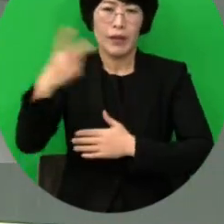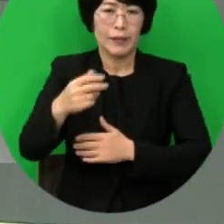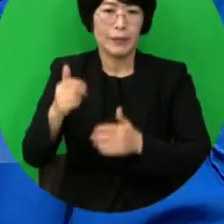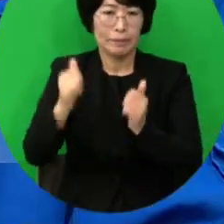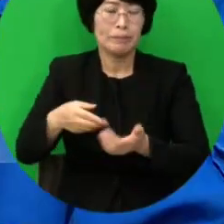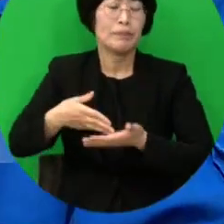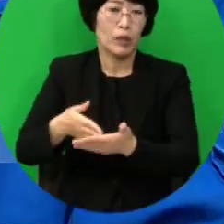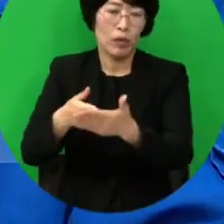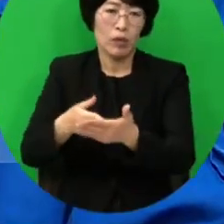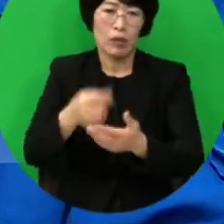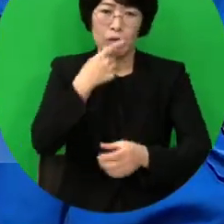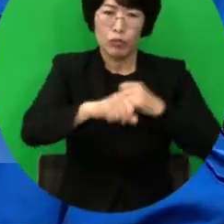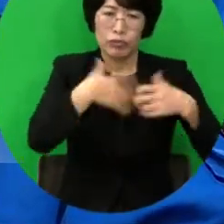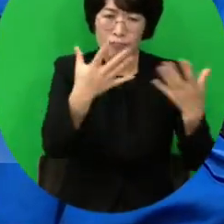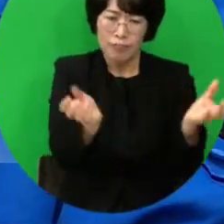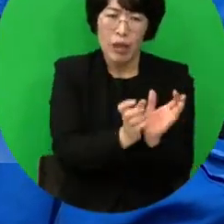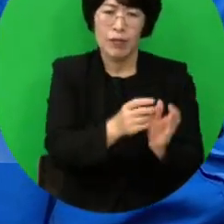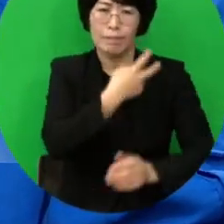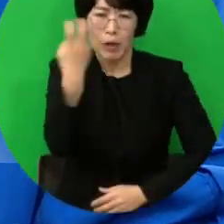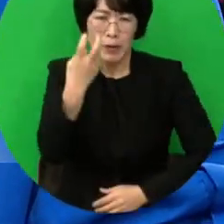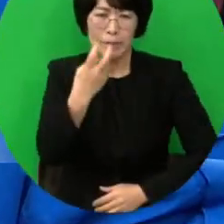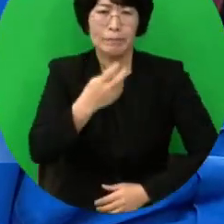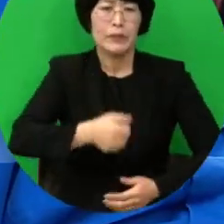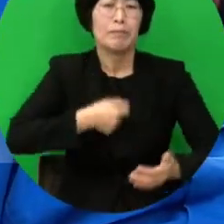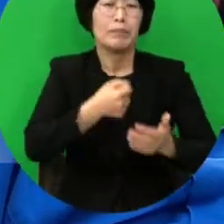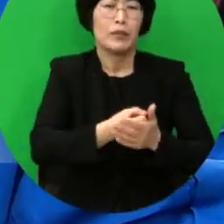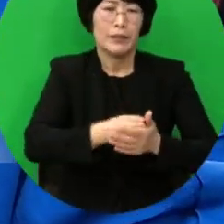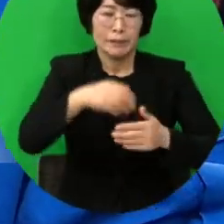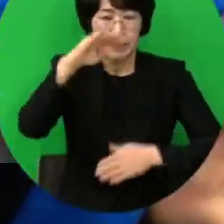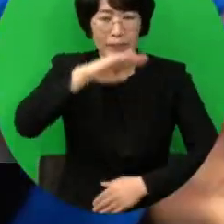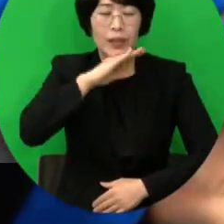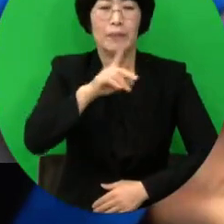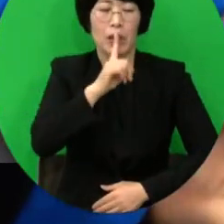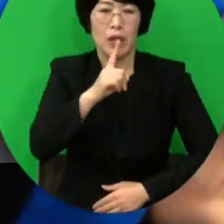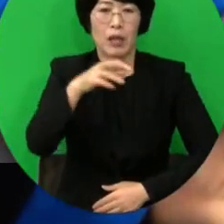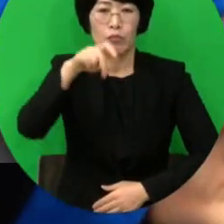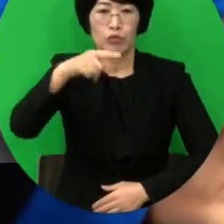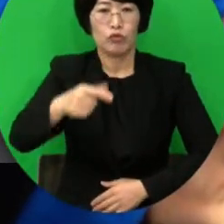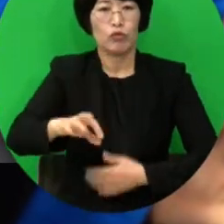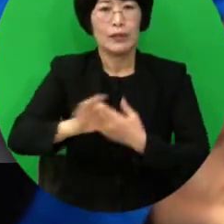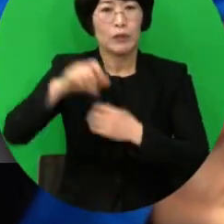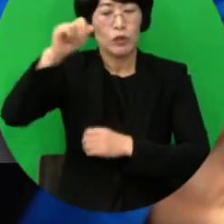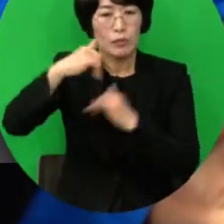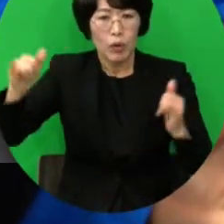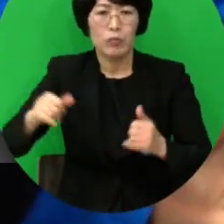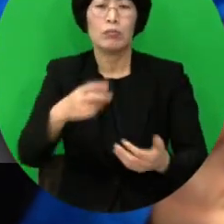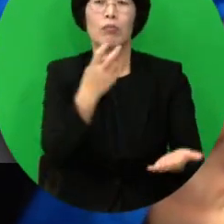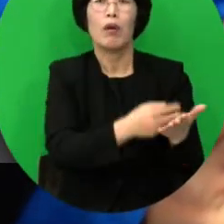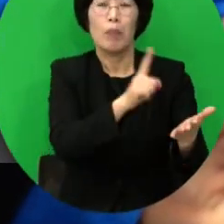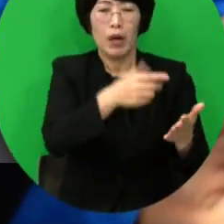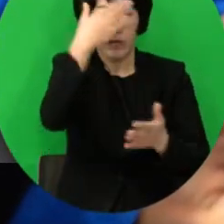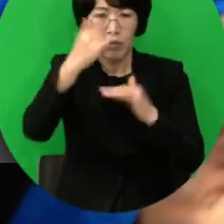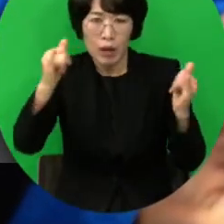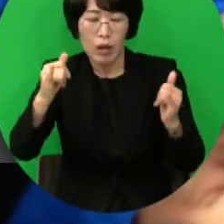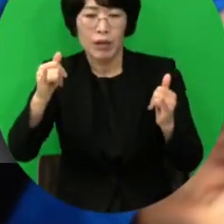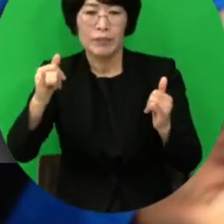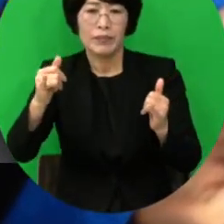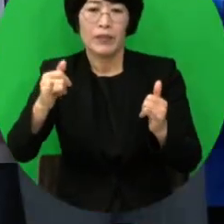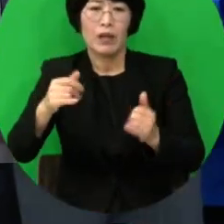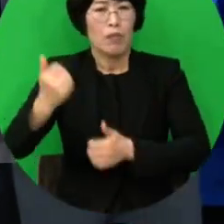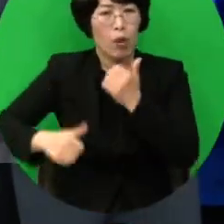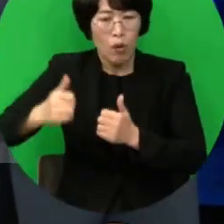신청했다며 민주당의 현명한 결정을 기다린다고 밝혔습니다. 문 후보는 민주당 특별당규에서 청년 후보자들에게